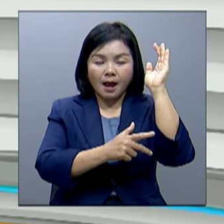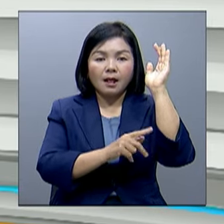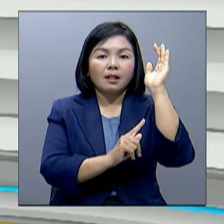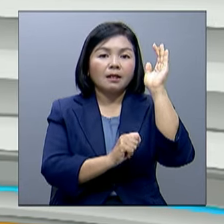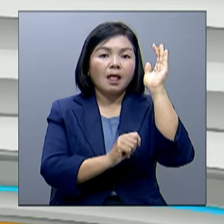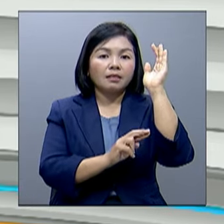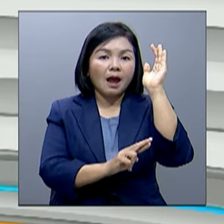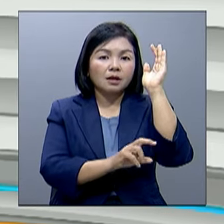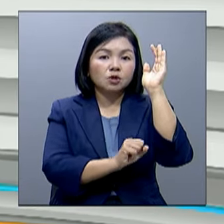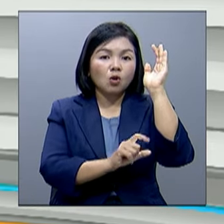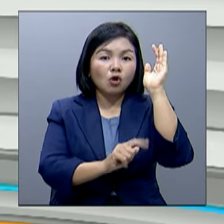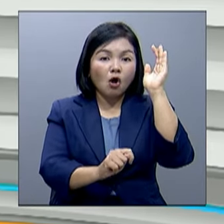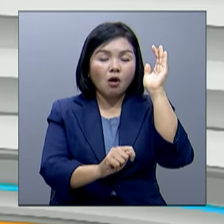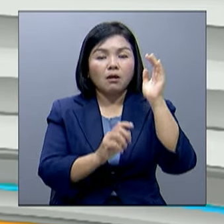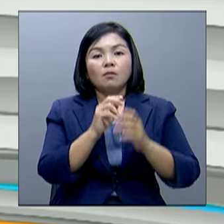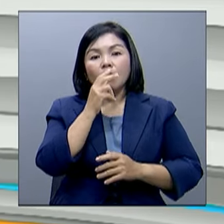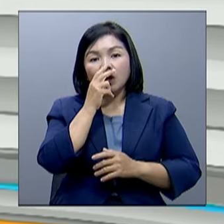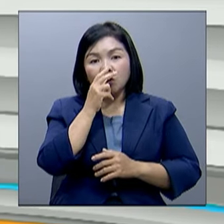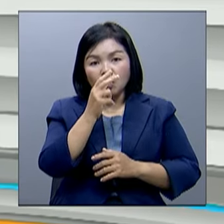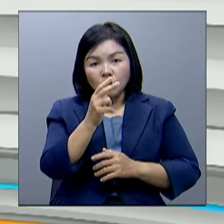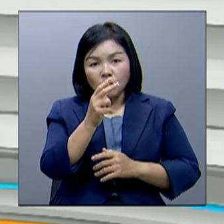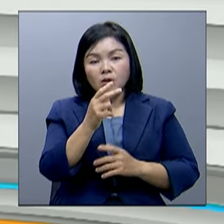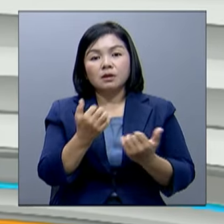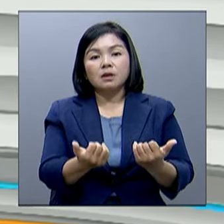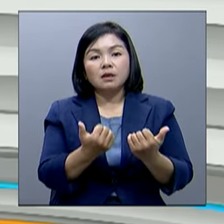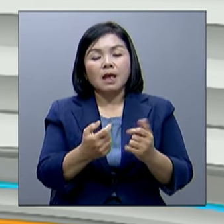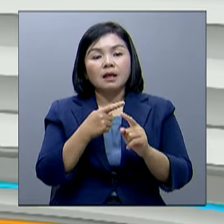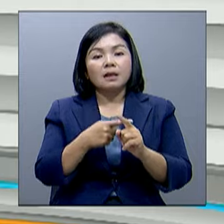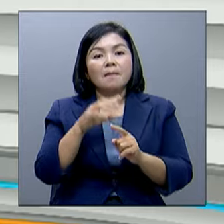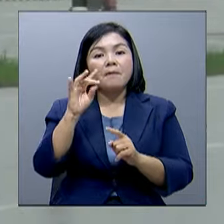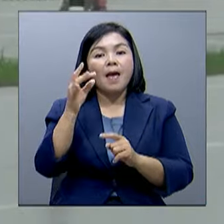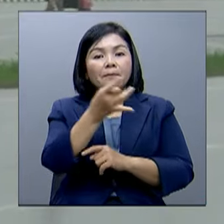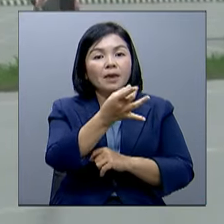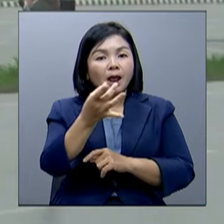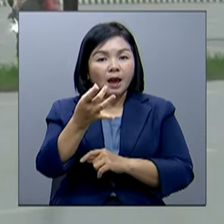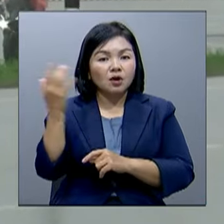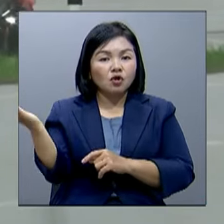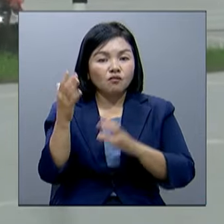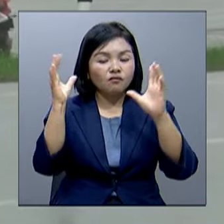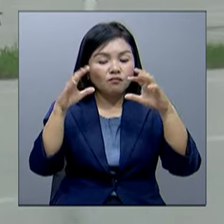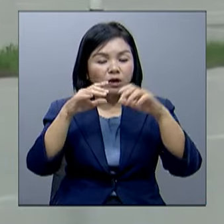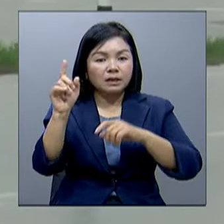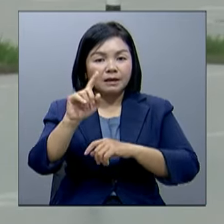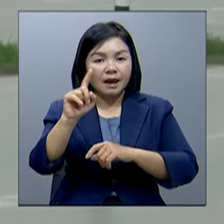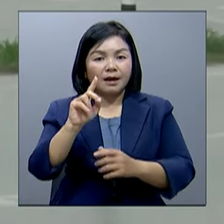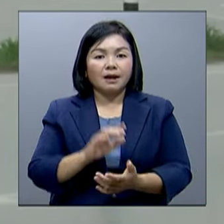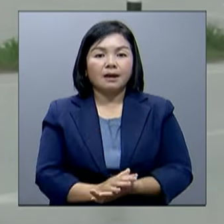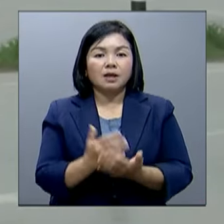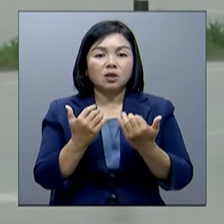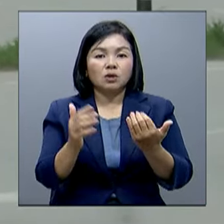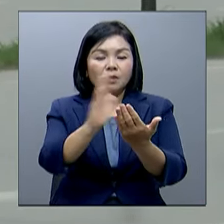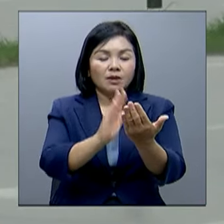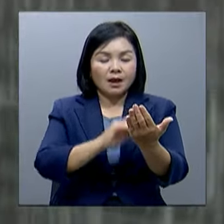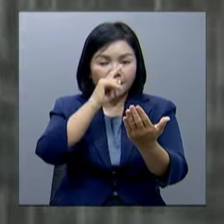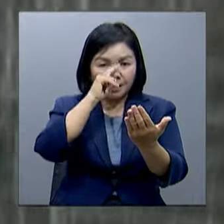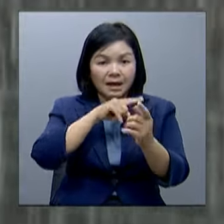เดี๋ยช่นไปติดตามแนวน้มของสัภาพอากาศที่มีโอกาสเกิดขึในเดนสิงหาคมนกัค่ะสำรบเดนสิงหาคมนี้ ไทยจะมฝนตก